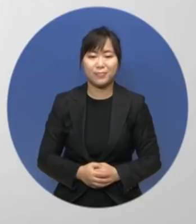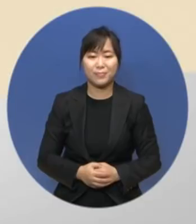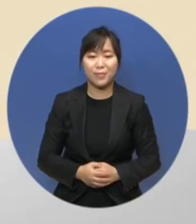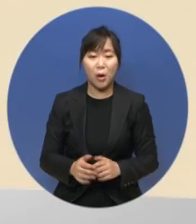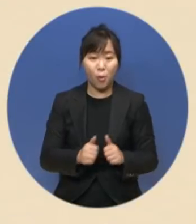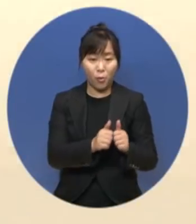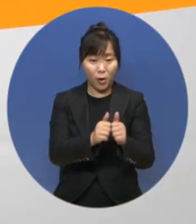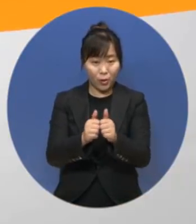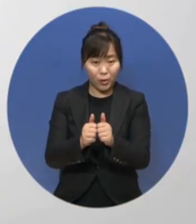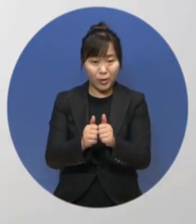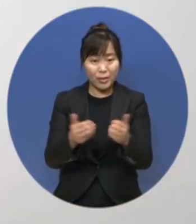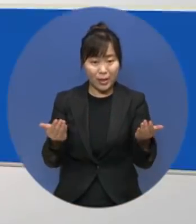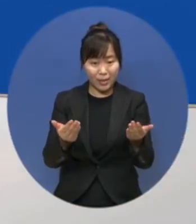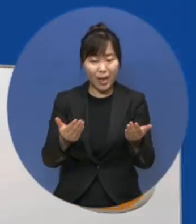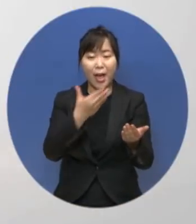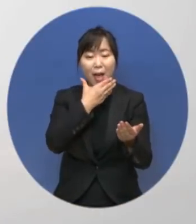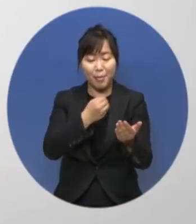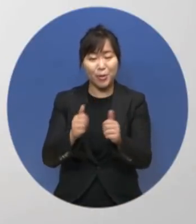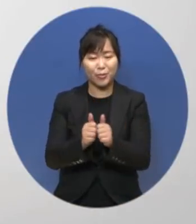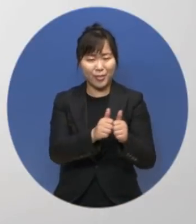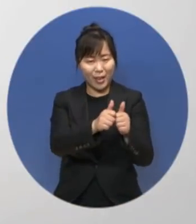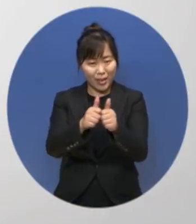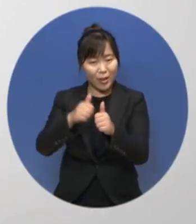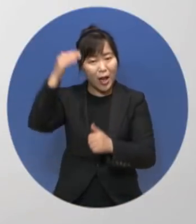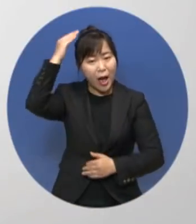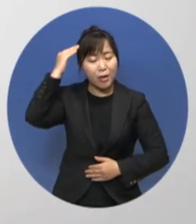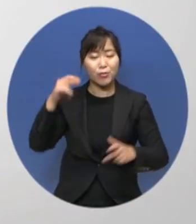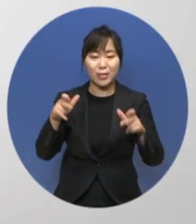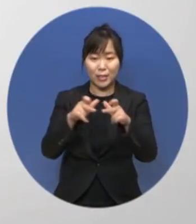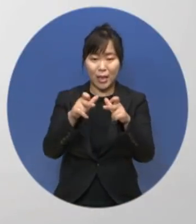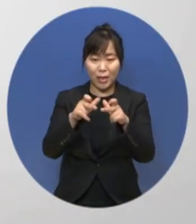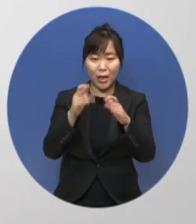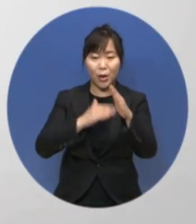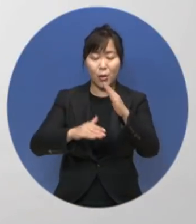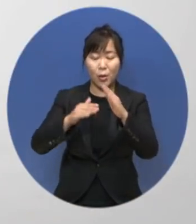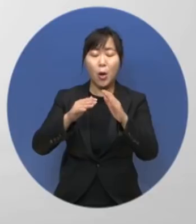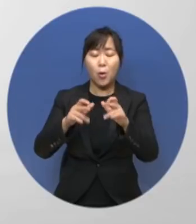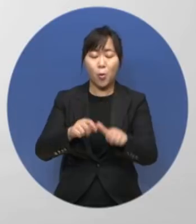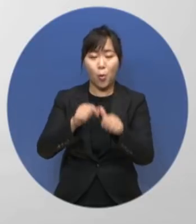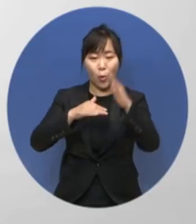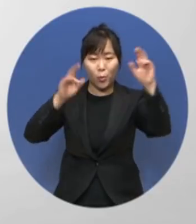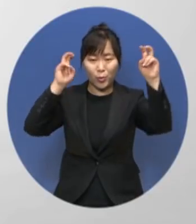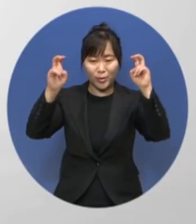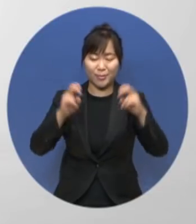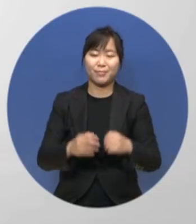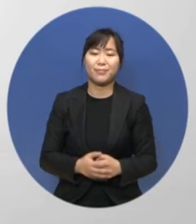투게더, 해피 투게더. 한국장애인 고용공단.